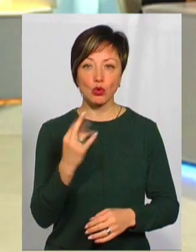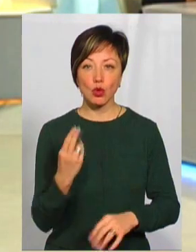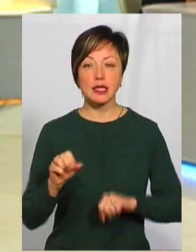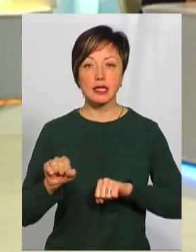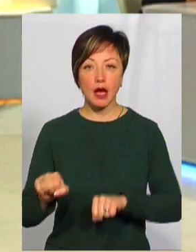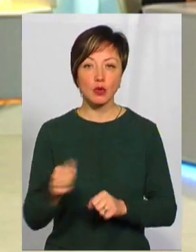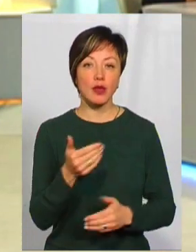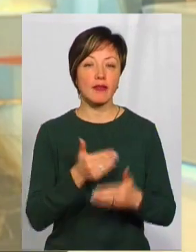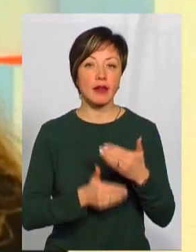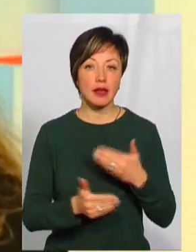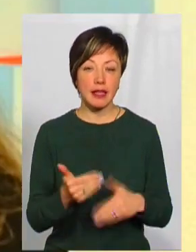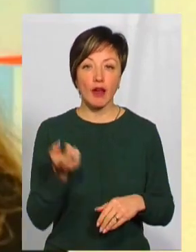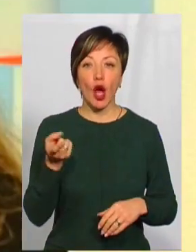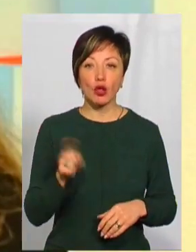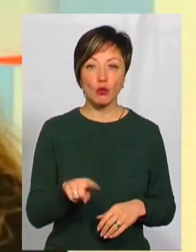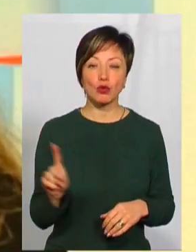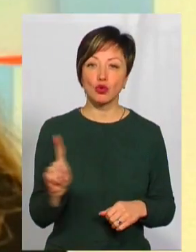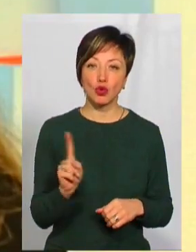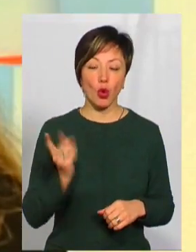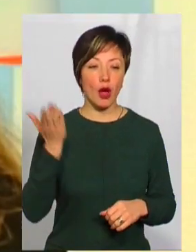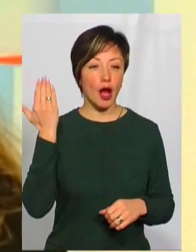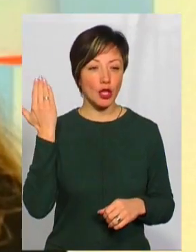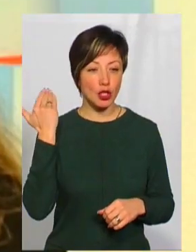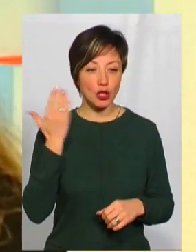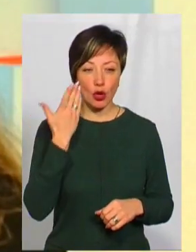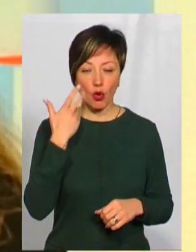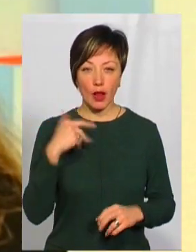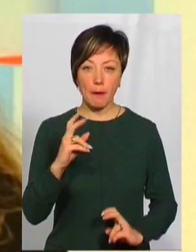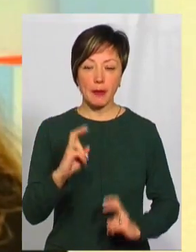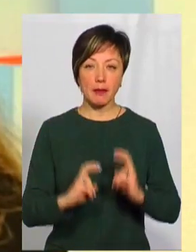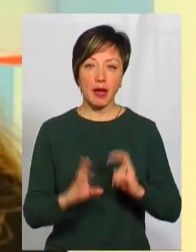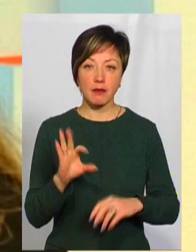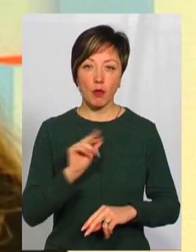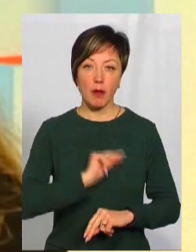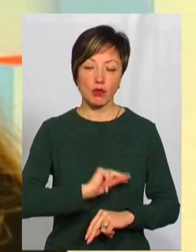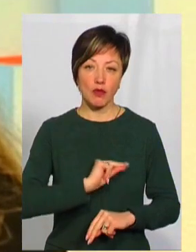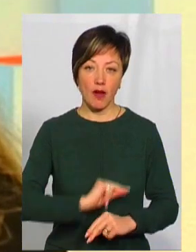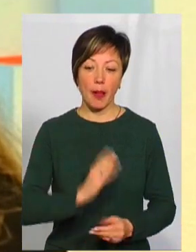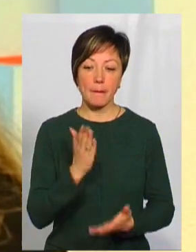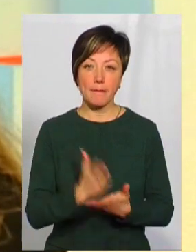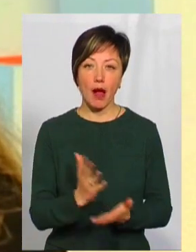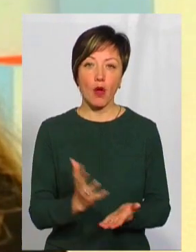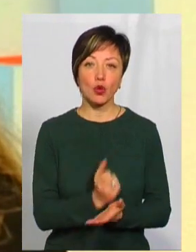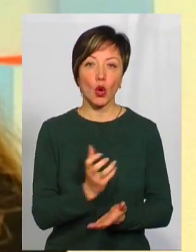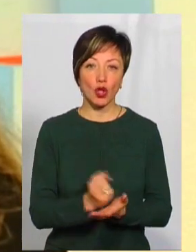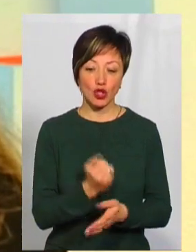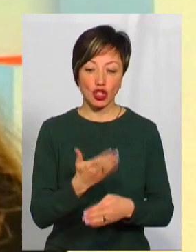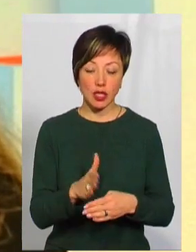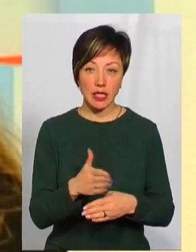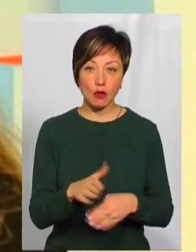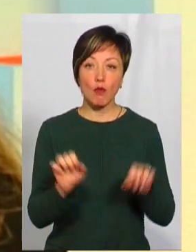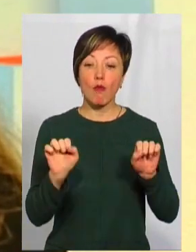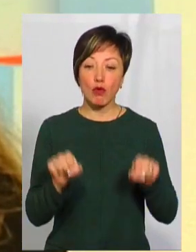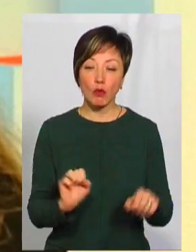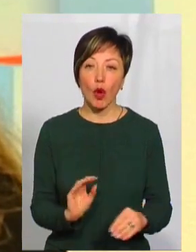захисту інвалідів. Тому що раніше, коли підприємство працювало і мало дохідну частину, то можливо